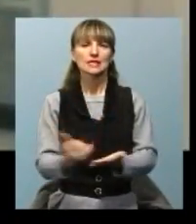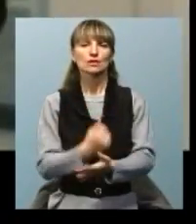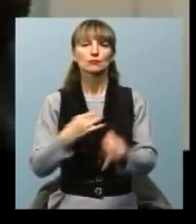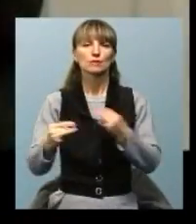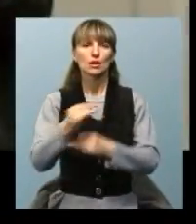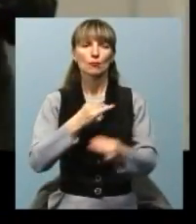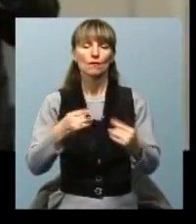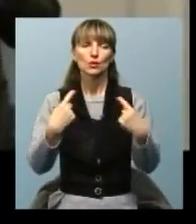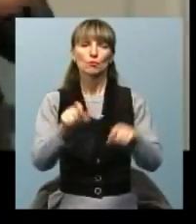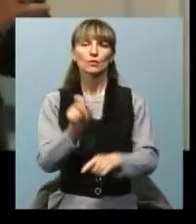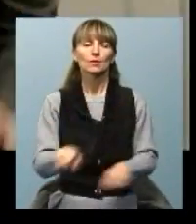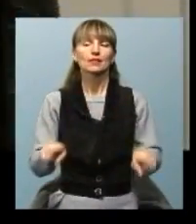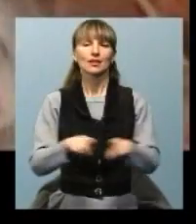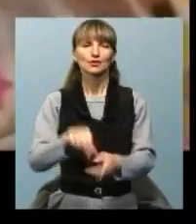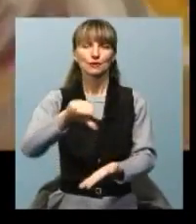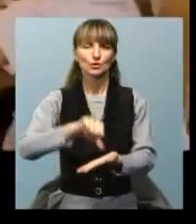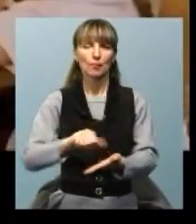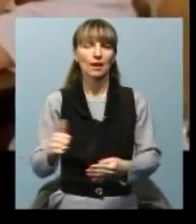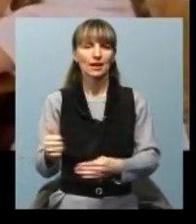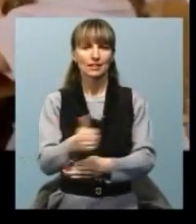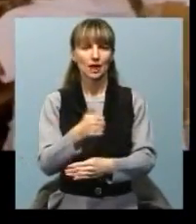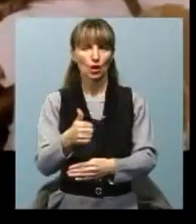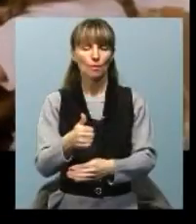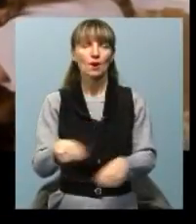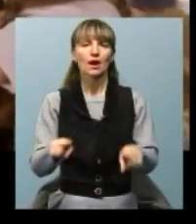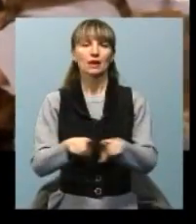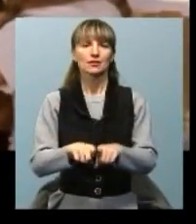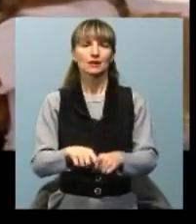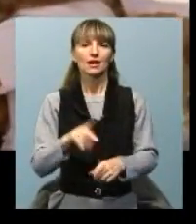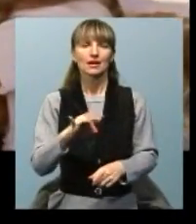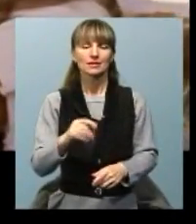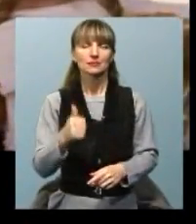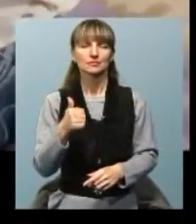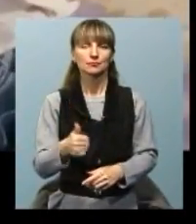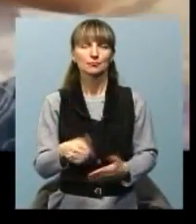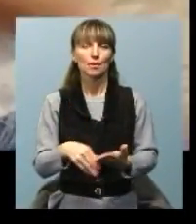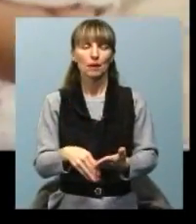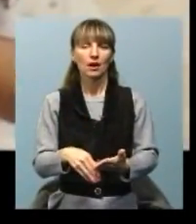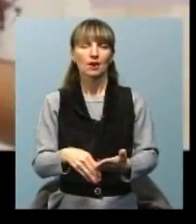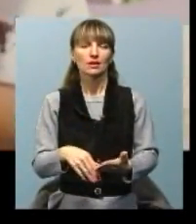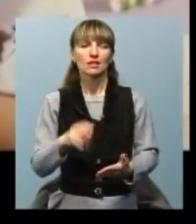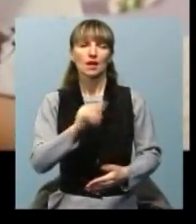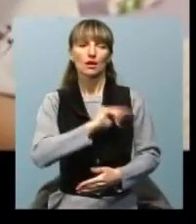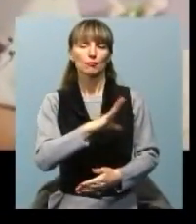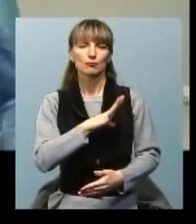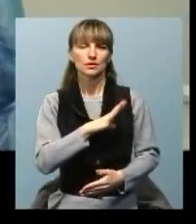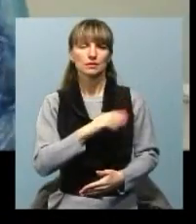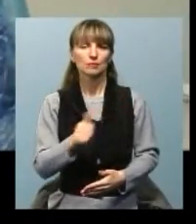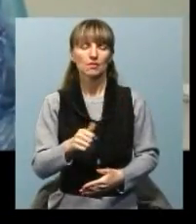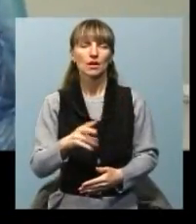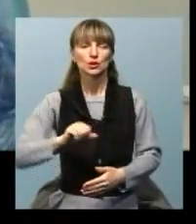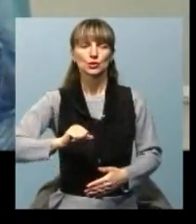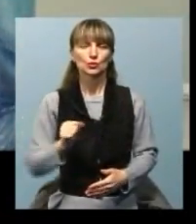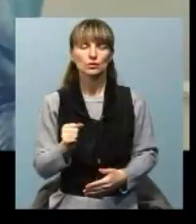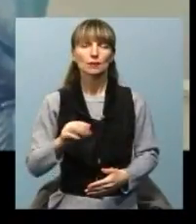з іншими, а також виступає лідером. Така риса допомагає добре зарекомендувати себе на роботі, у колективі, з друзями